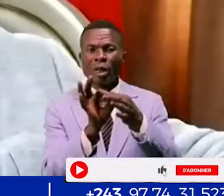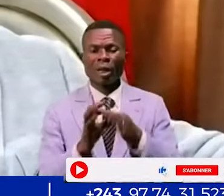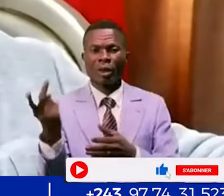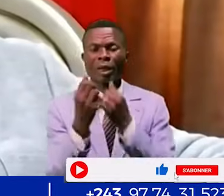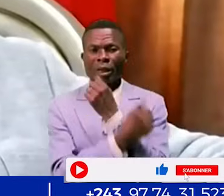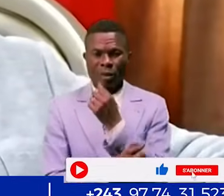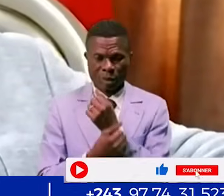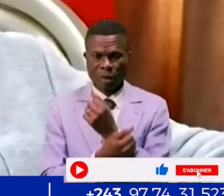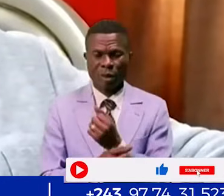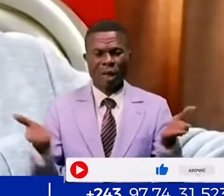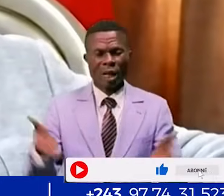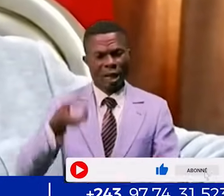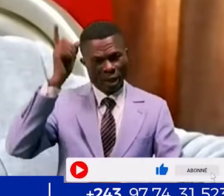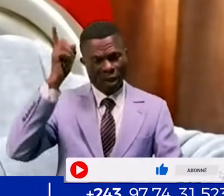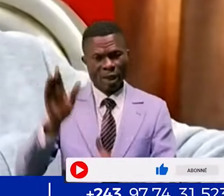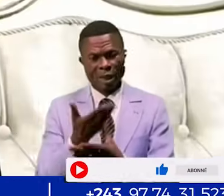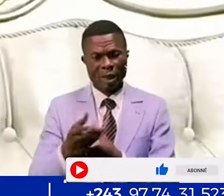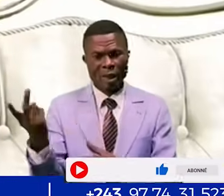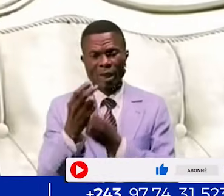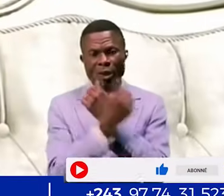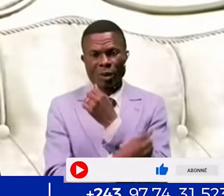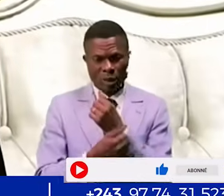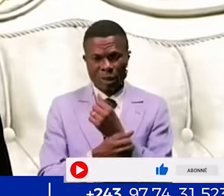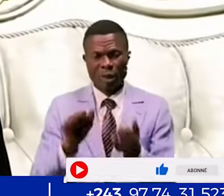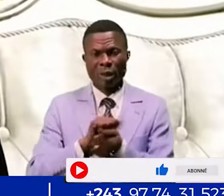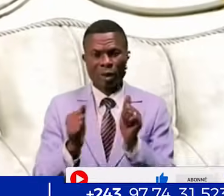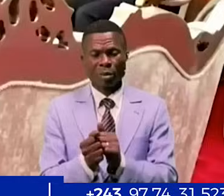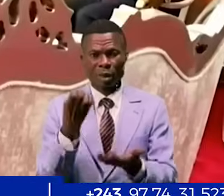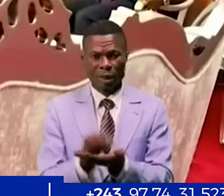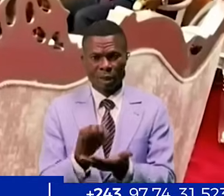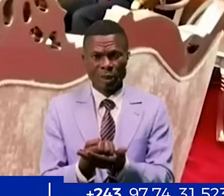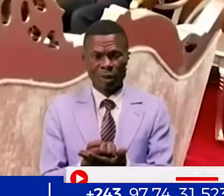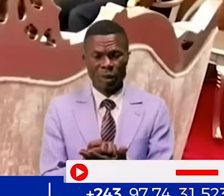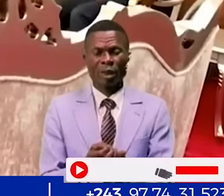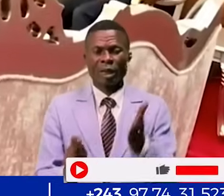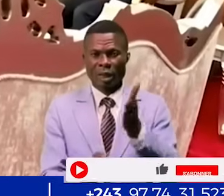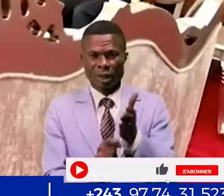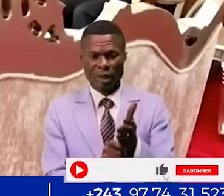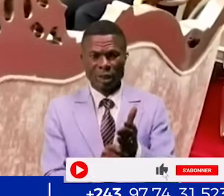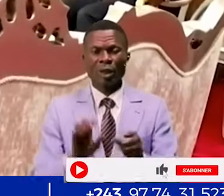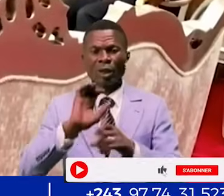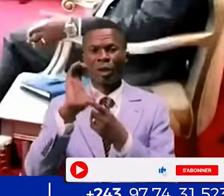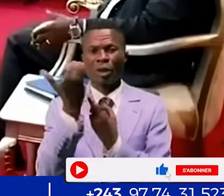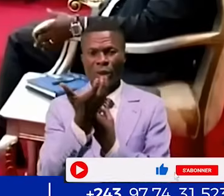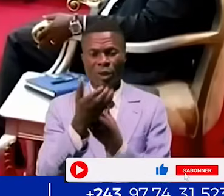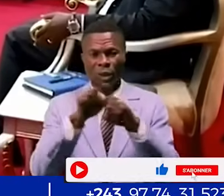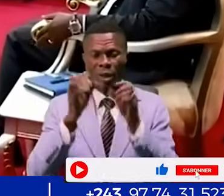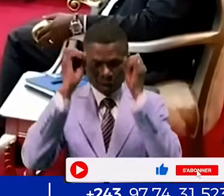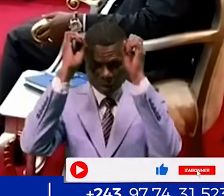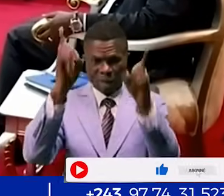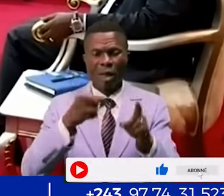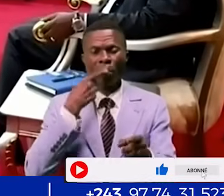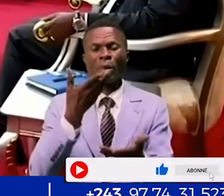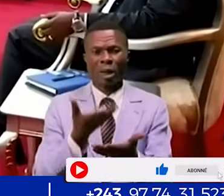bilatérale existante entre les deux pays dans les secteurs économiques, technologie culturelle et de l'éducation a